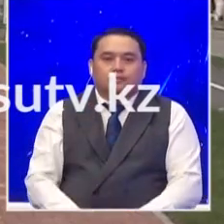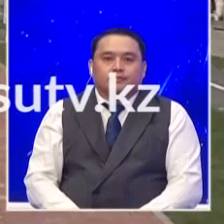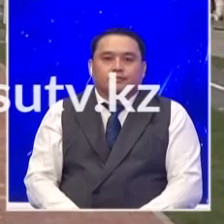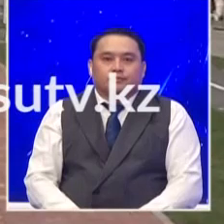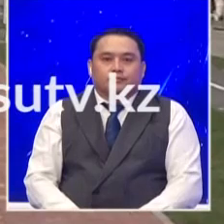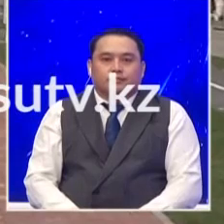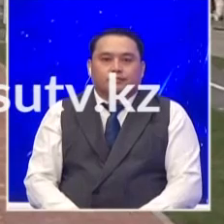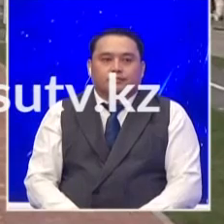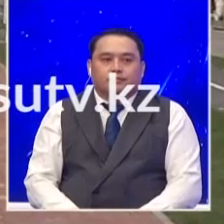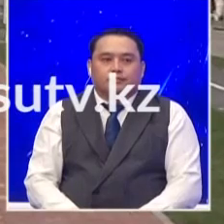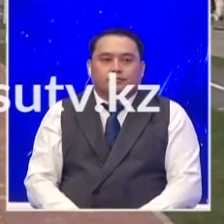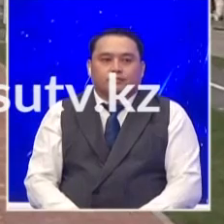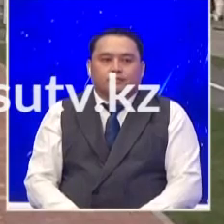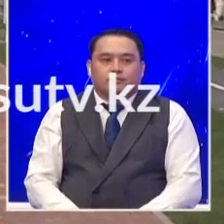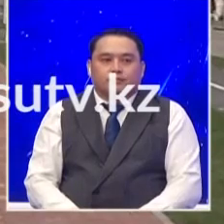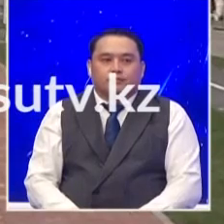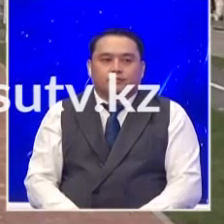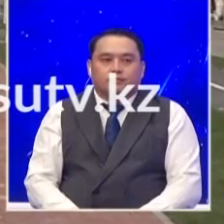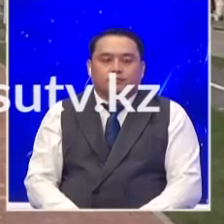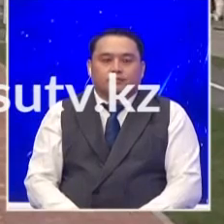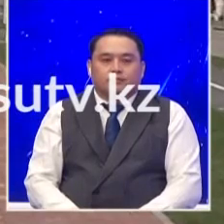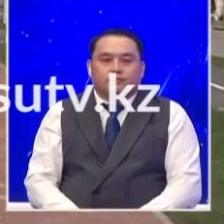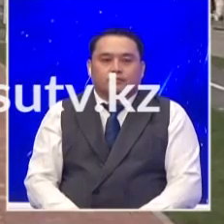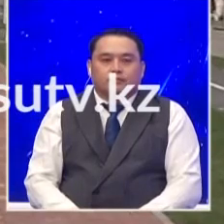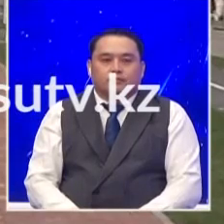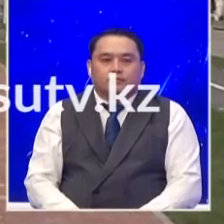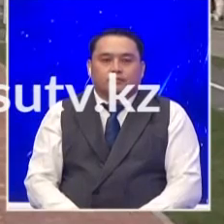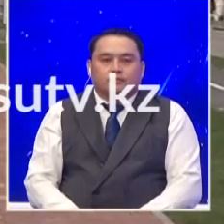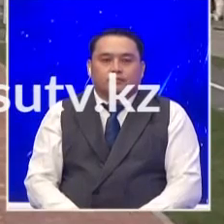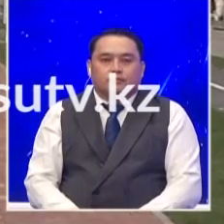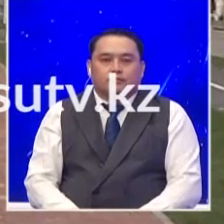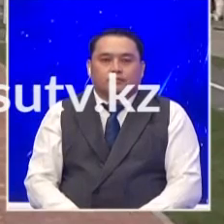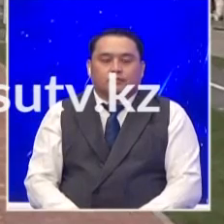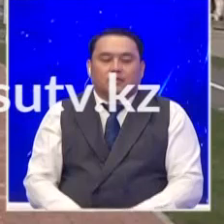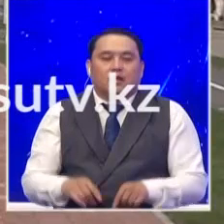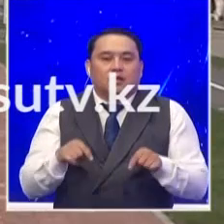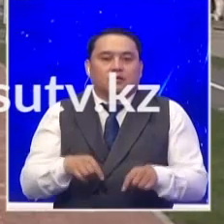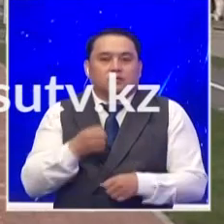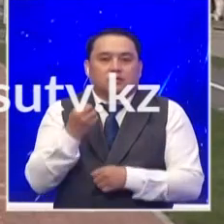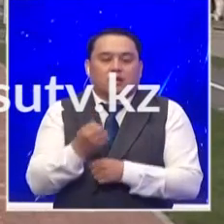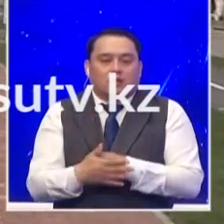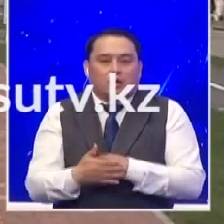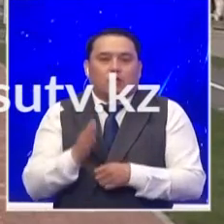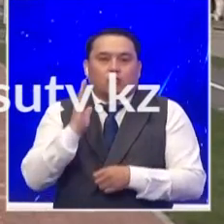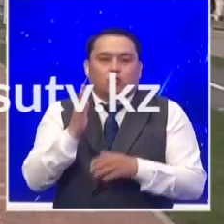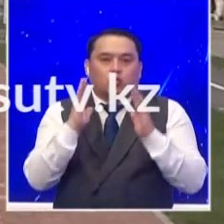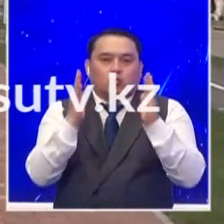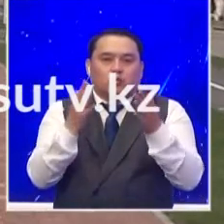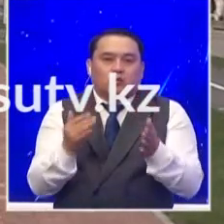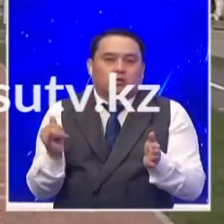и роллер-дром, площадка роллер-дрома. Так, здесь на центральной аллее будет дополнительно